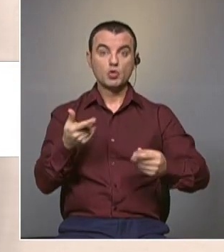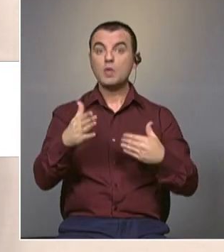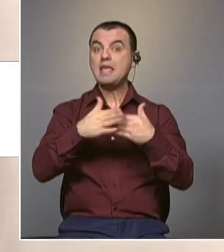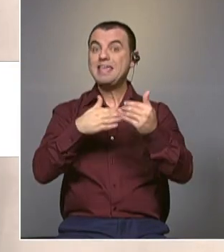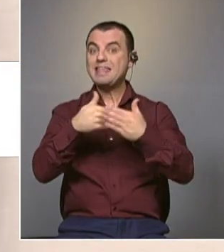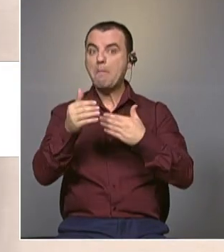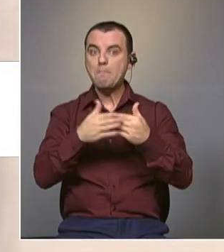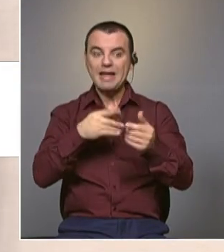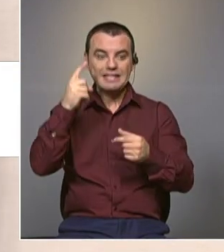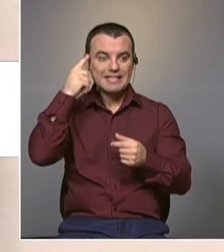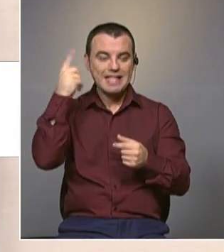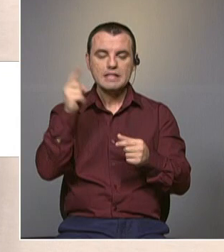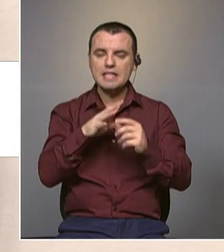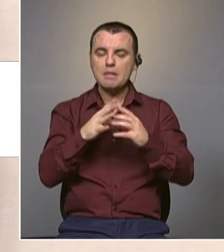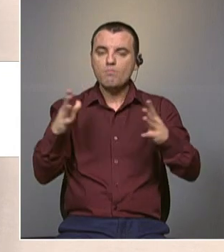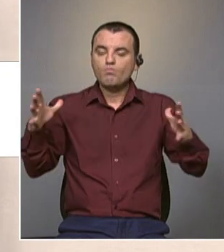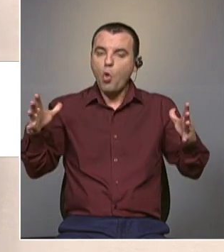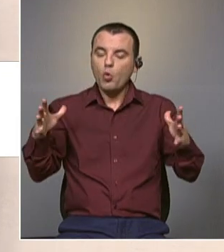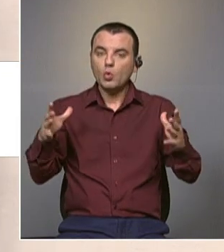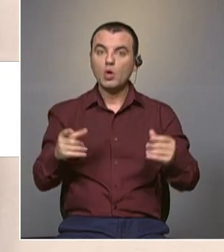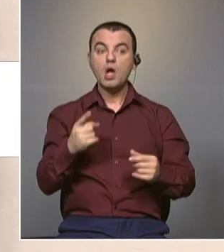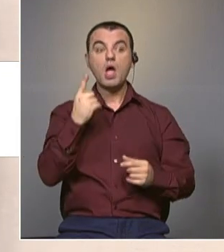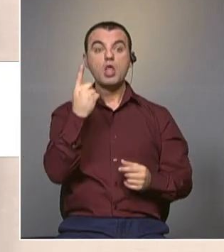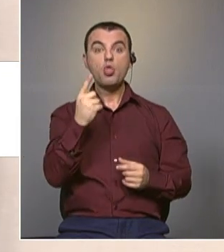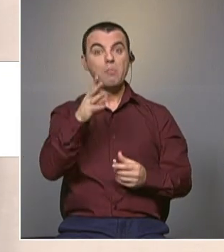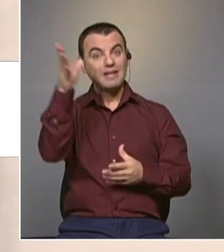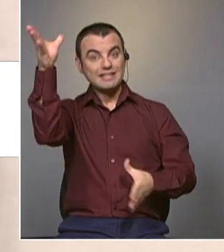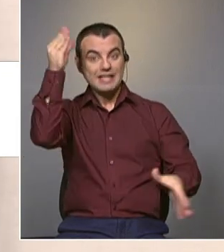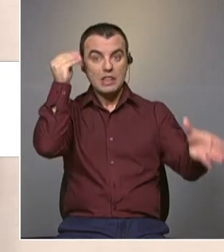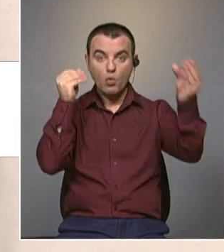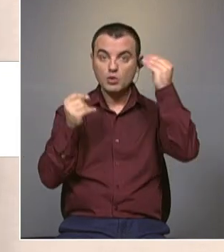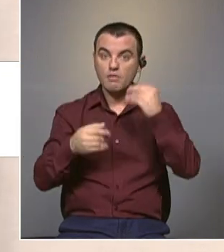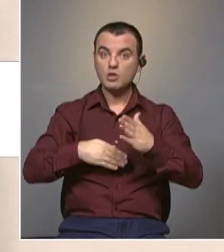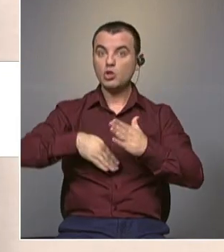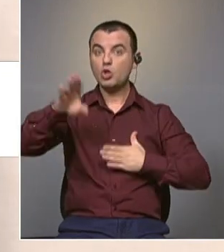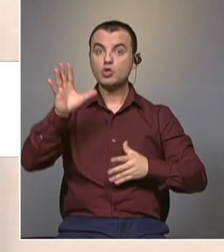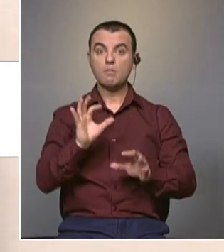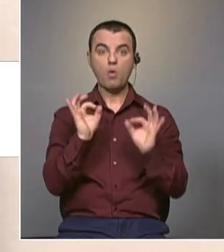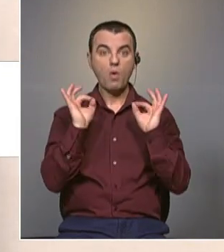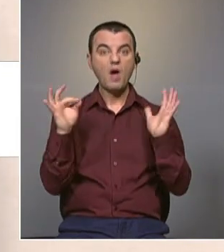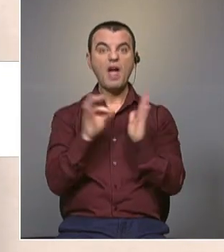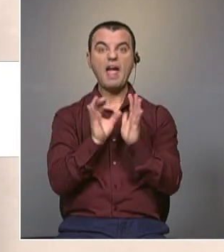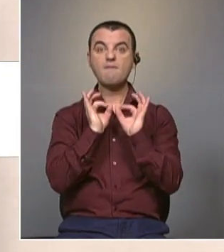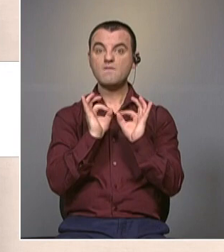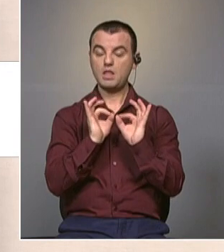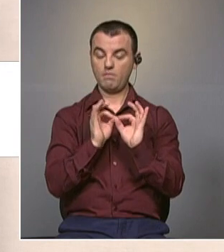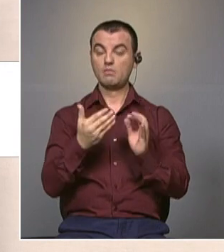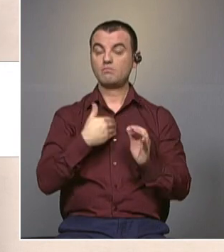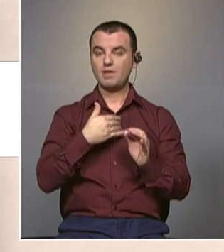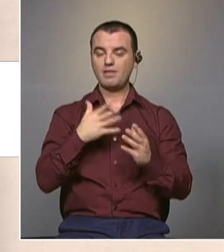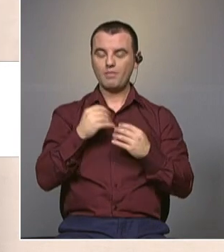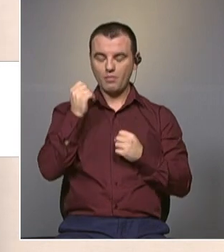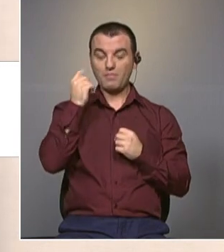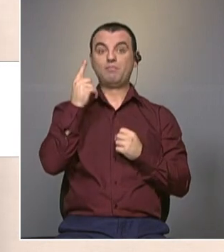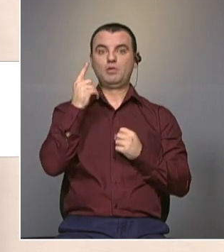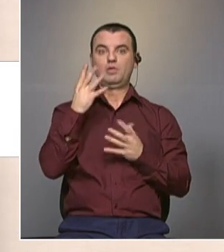са много като обем, но пък се научават доста по-ефективно. Това, което мен най-много ме впечатли,